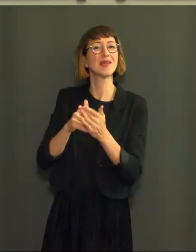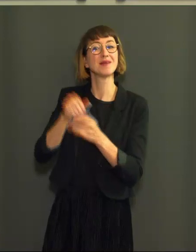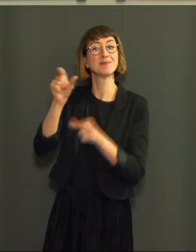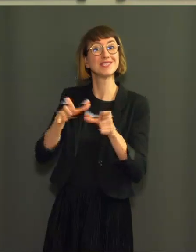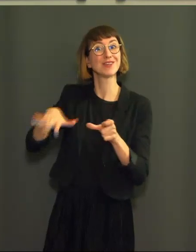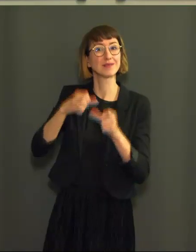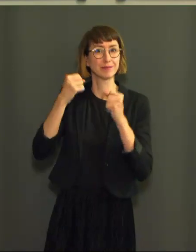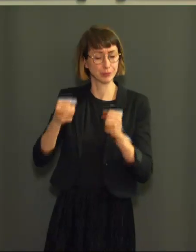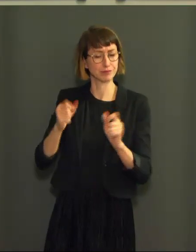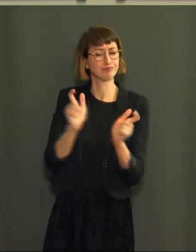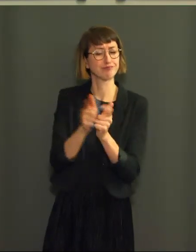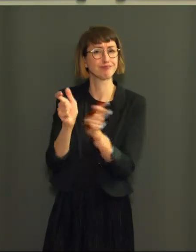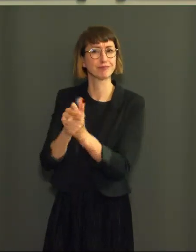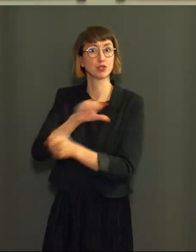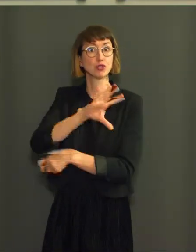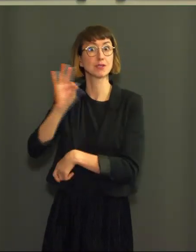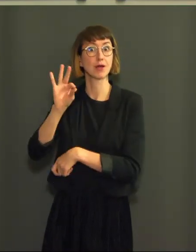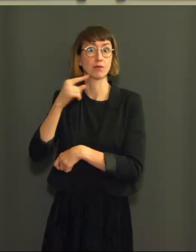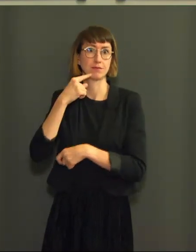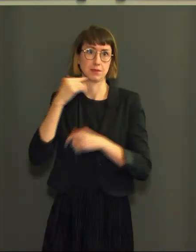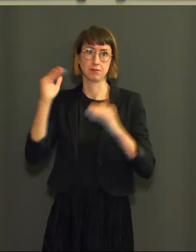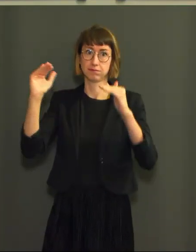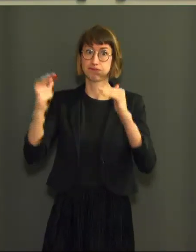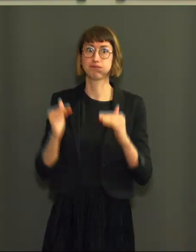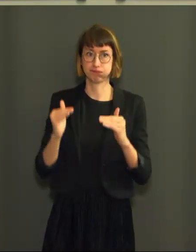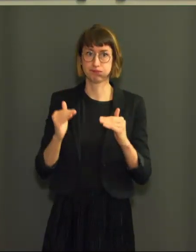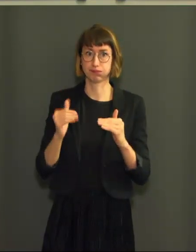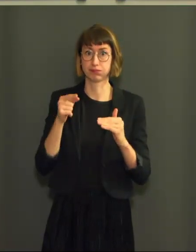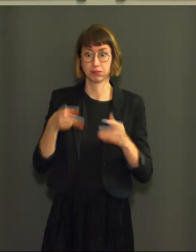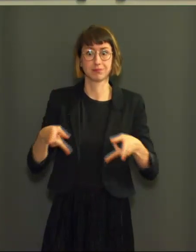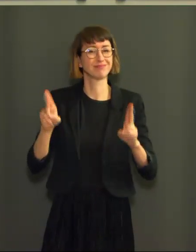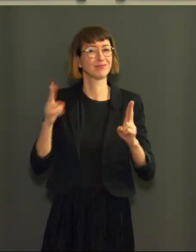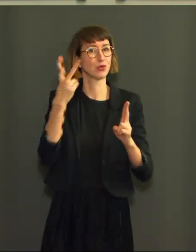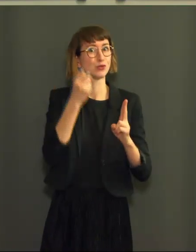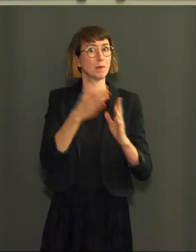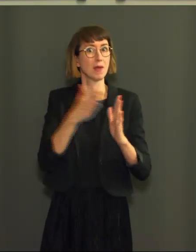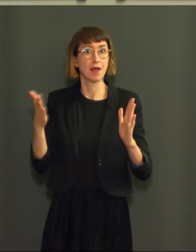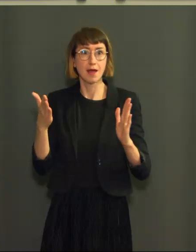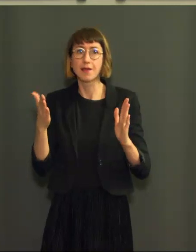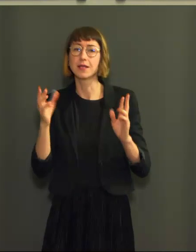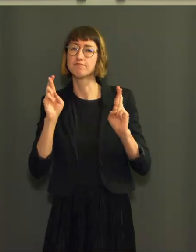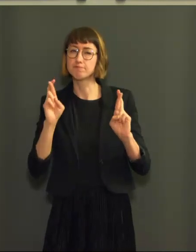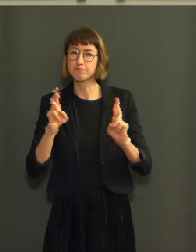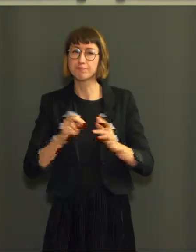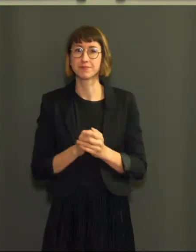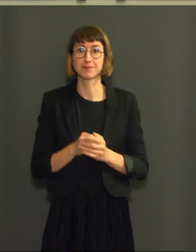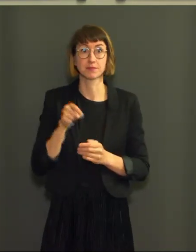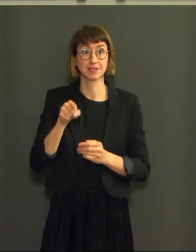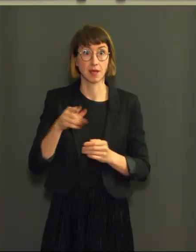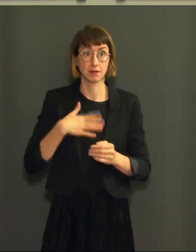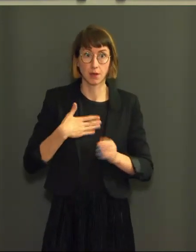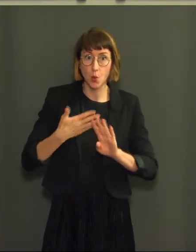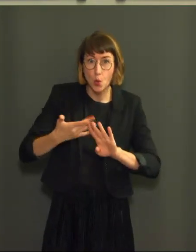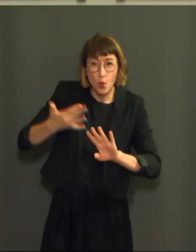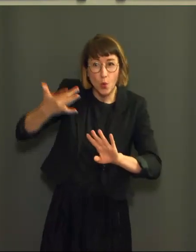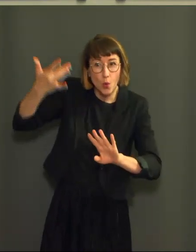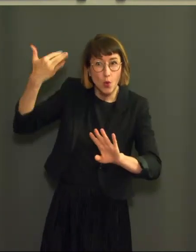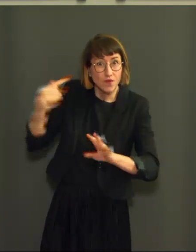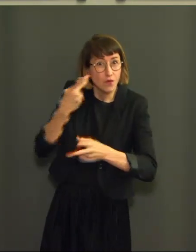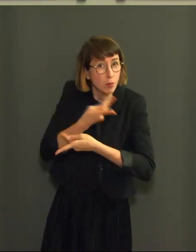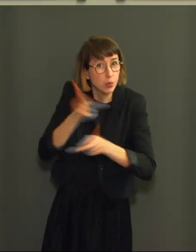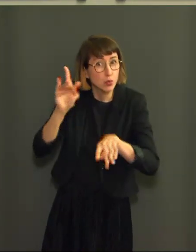2 semaines. C'est un chiffre qu'on n'a plus obtenu depuis très longtemps, et dans ce contexte, la Belgique pourrait acquérir la fameuse